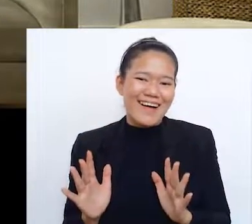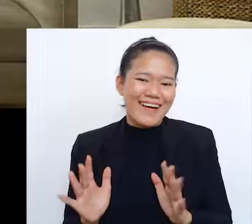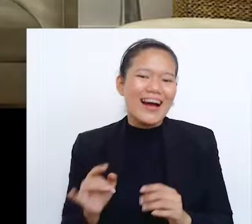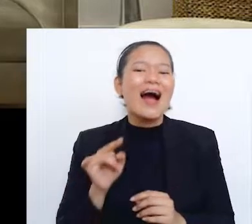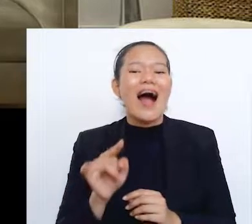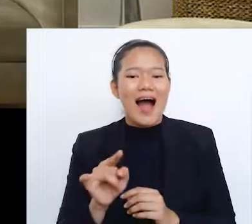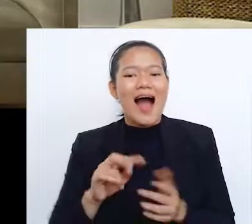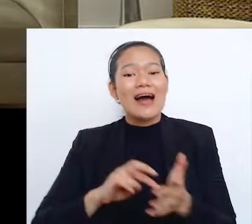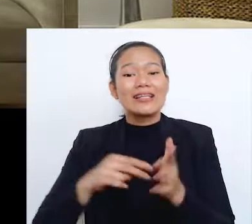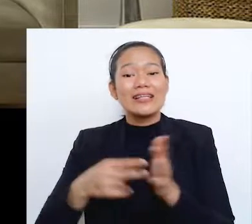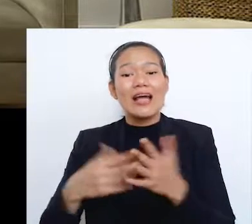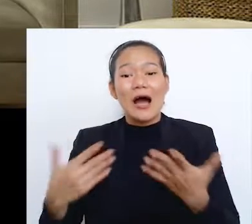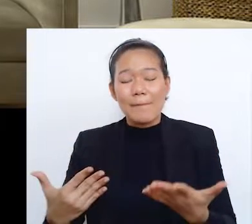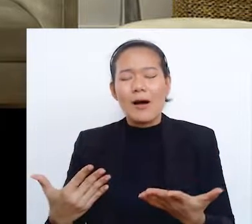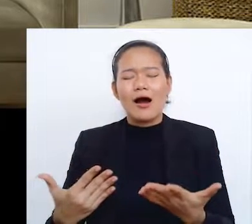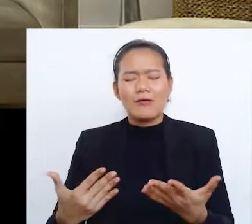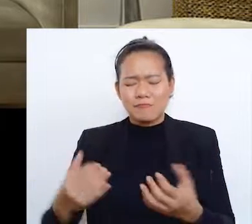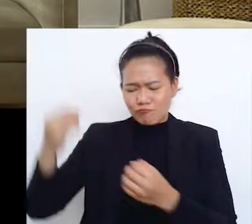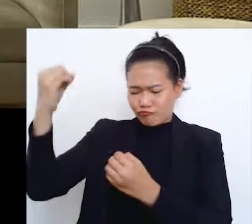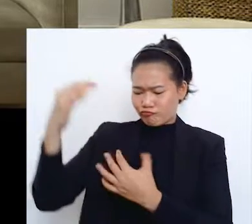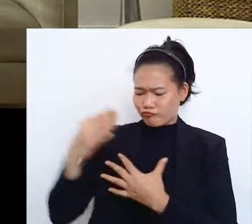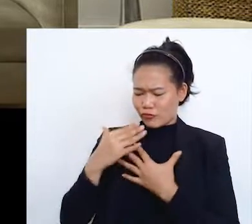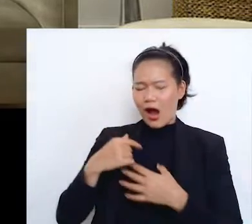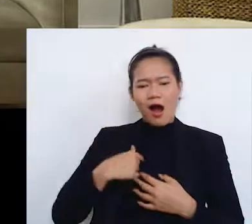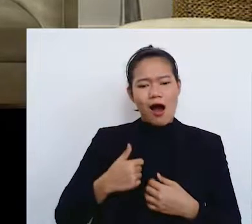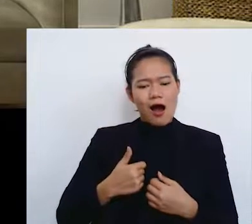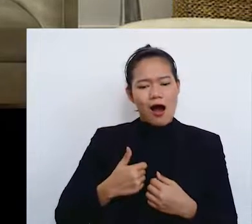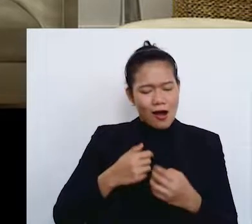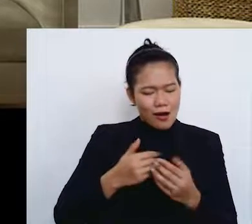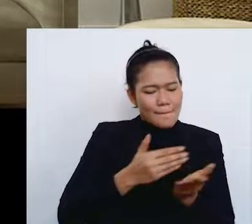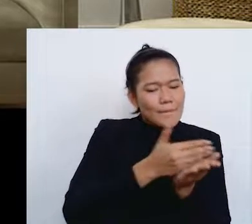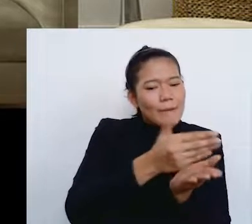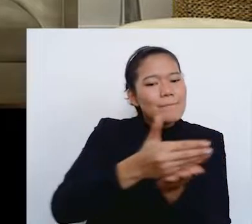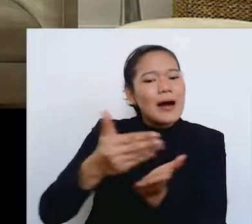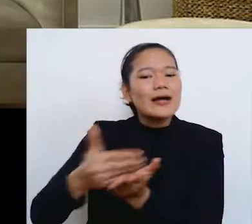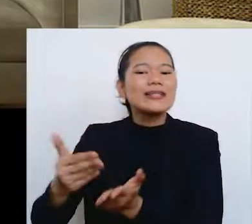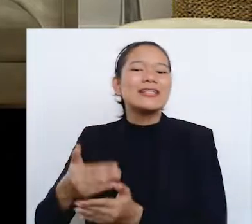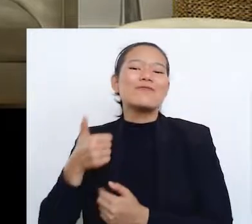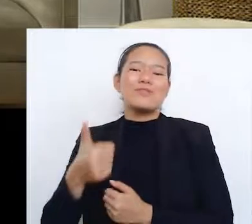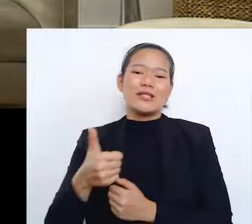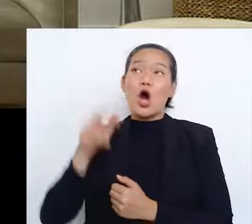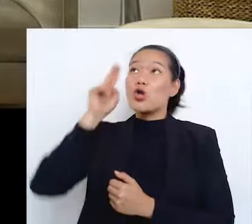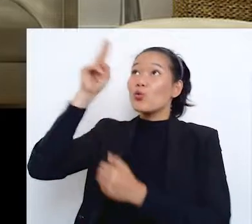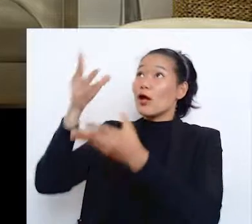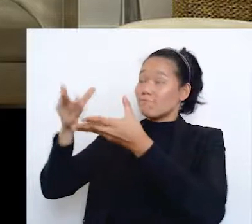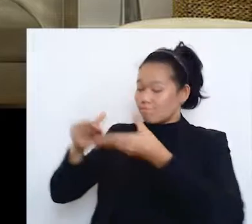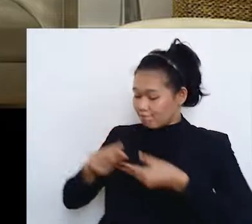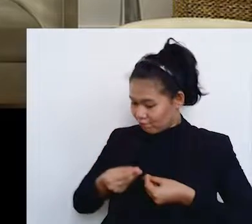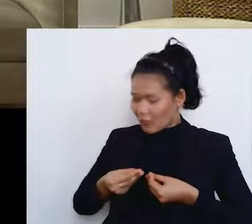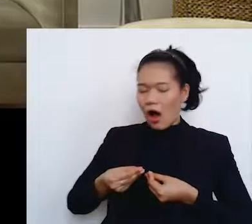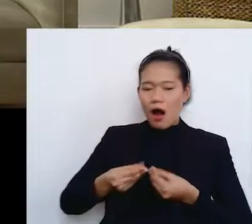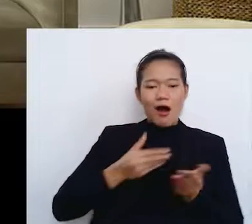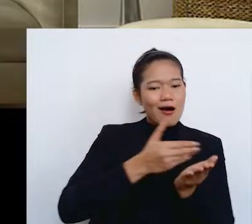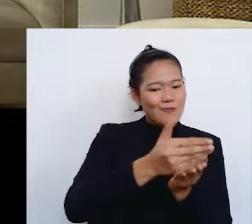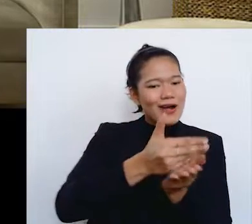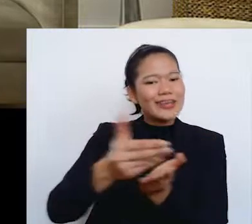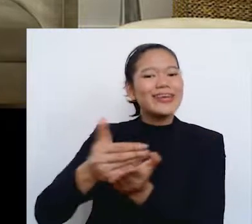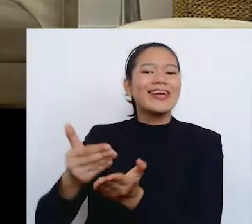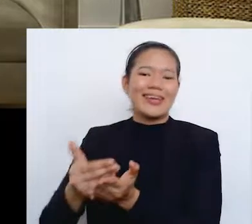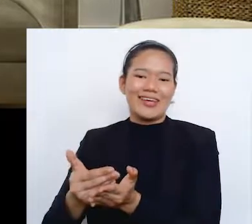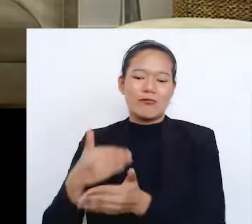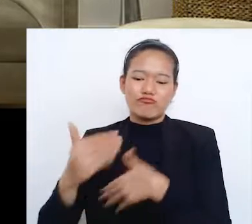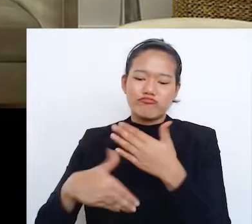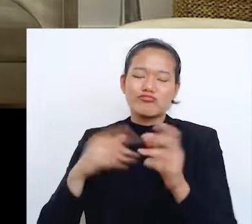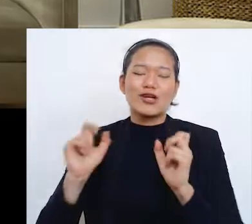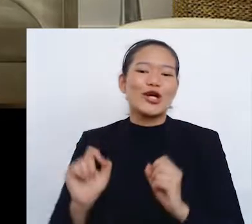Sehingga kita akan dimampukan untuk berbagi dari apa yang Tuhan berikan di dalam